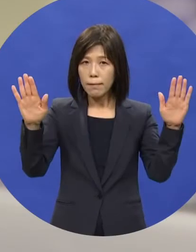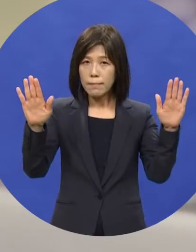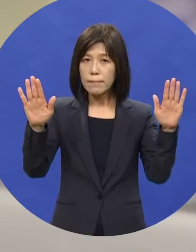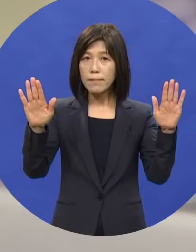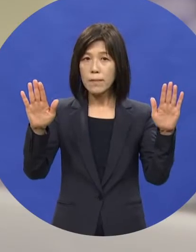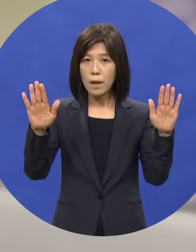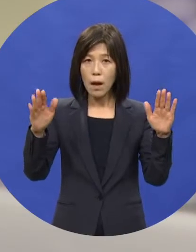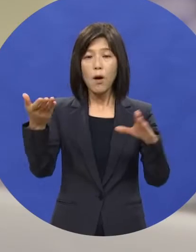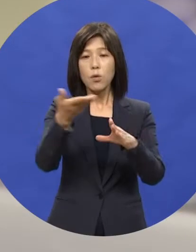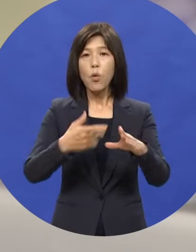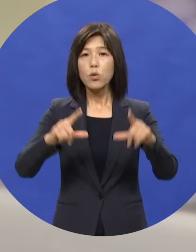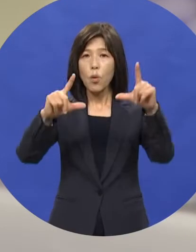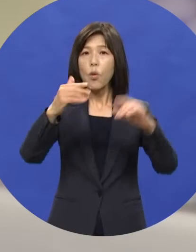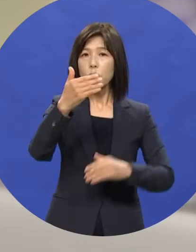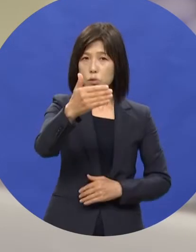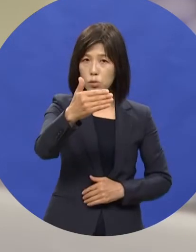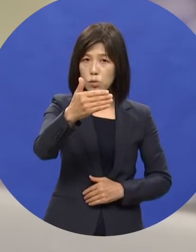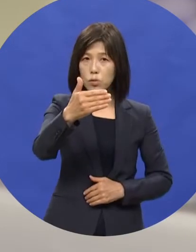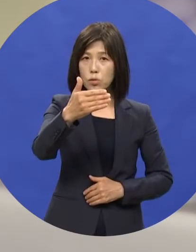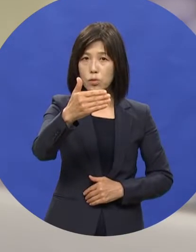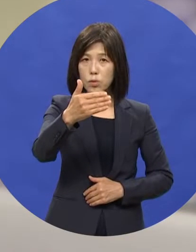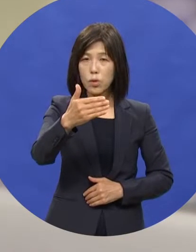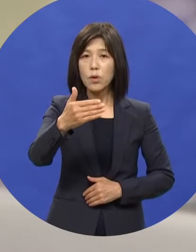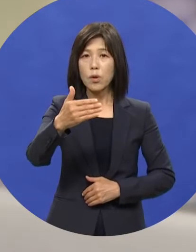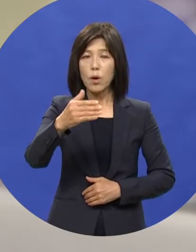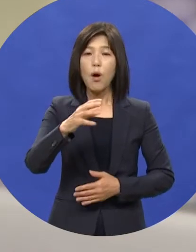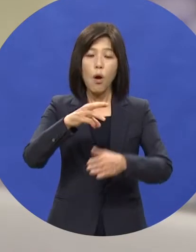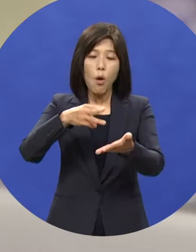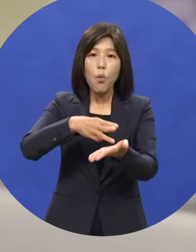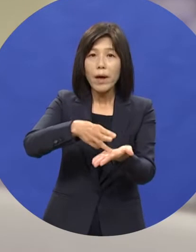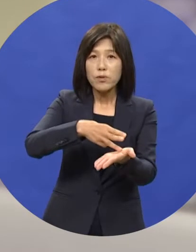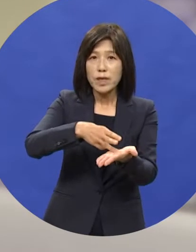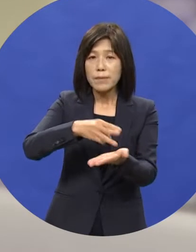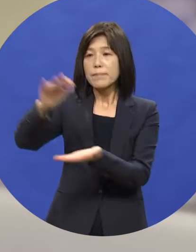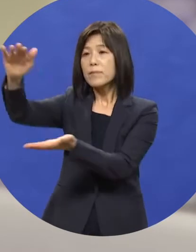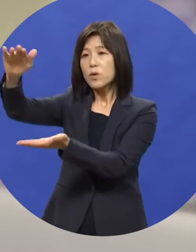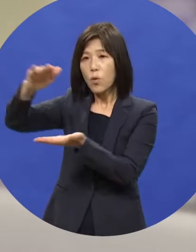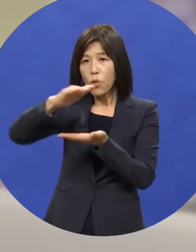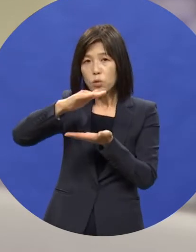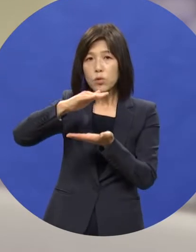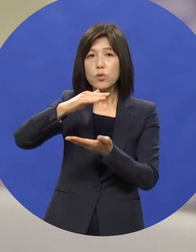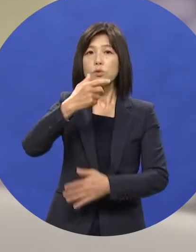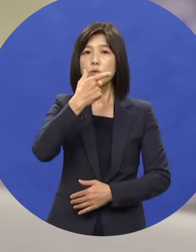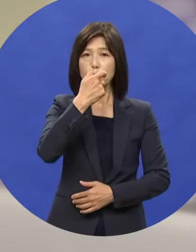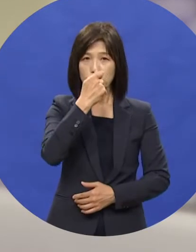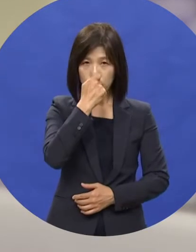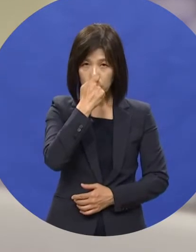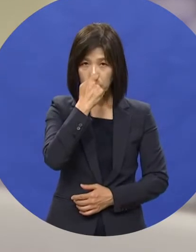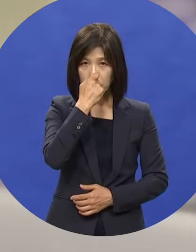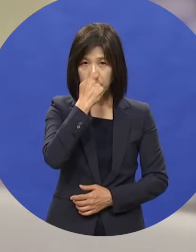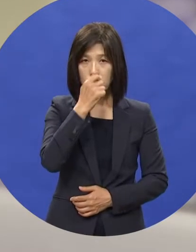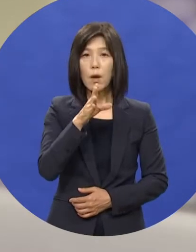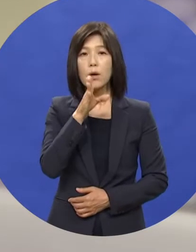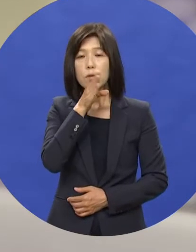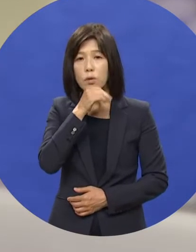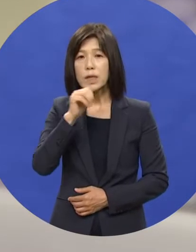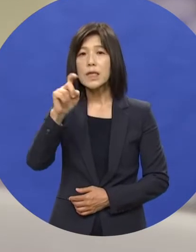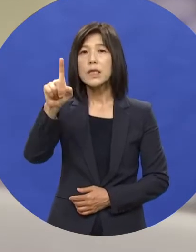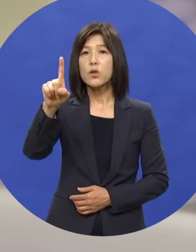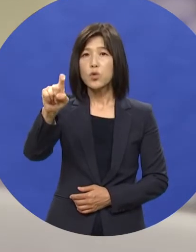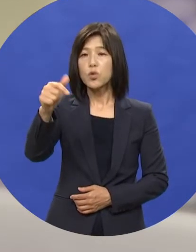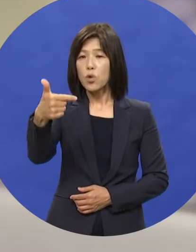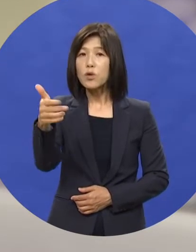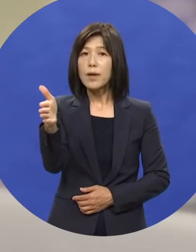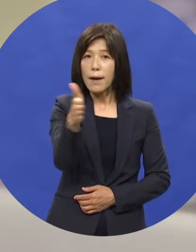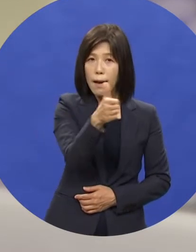府ではワクチンの十分な供給が見込まれたことから、16歳から64歳の区民の皆